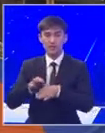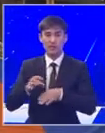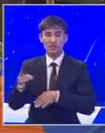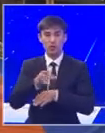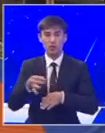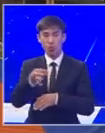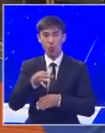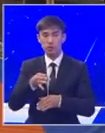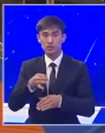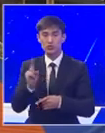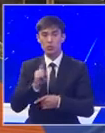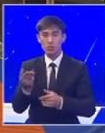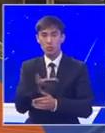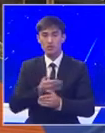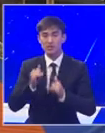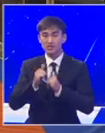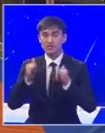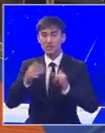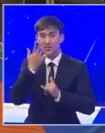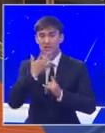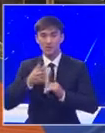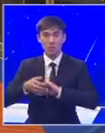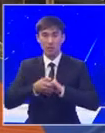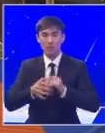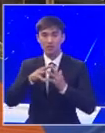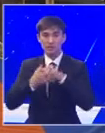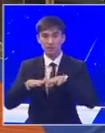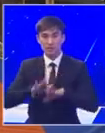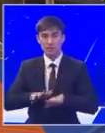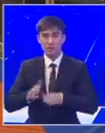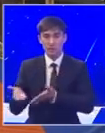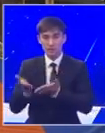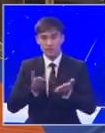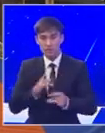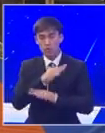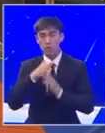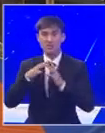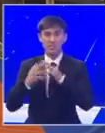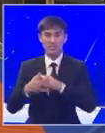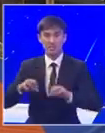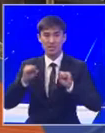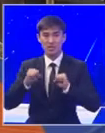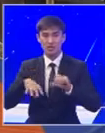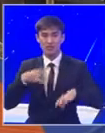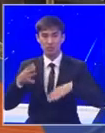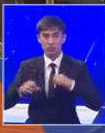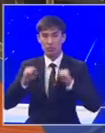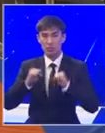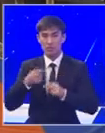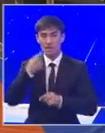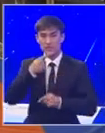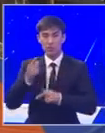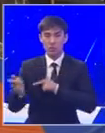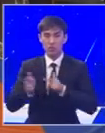нашей области для того, чтобы развивать национальную борьбу в сельской местности и привлечь как можно больше сельских ребят к занятиям этим видом спорта. Если говорить